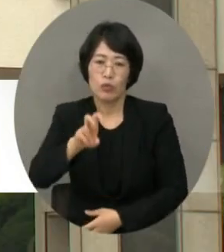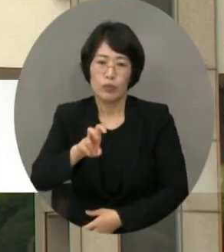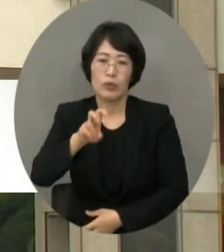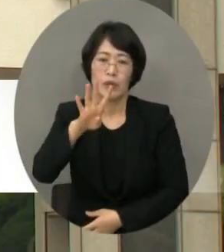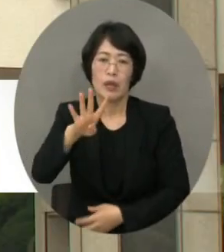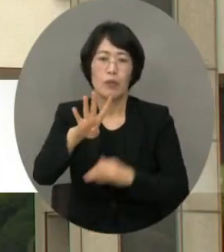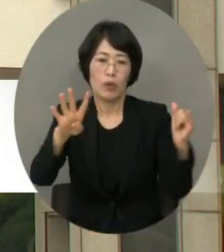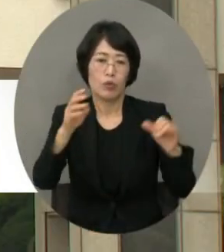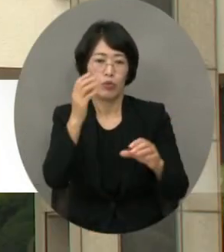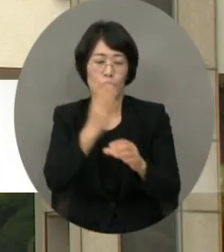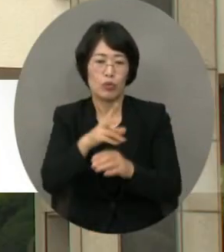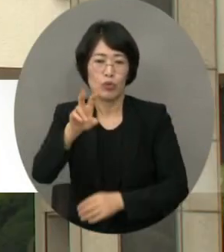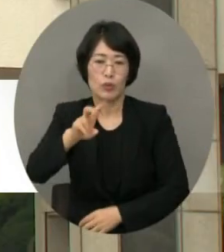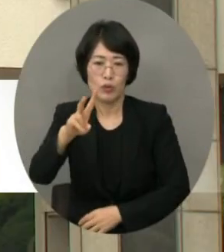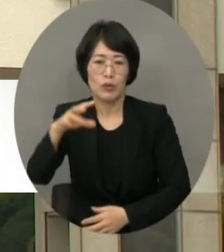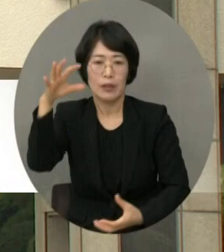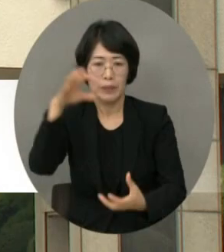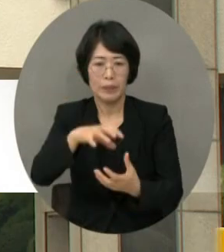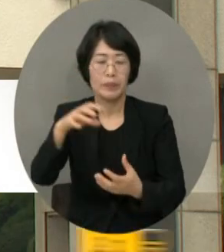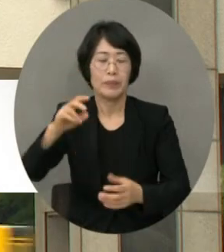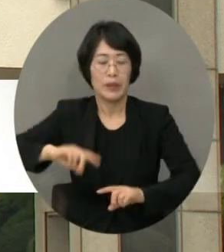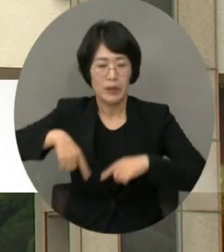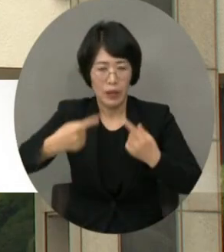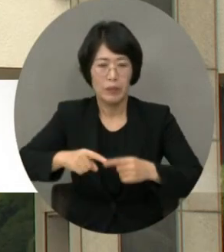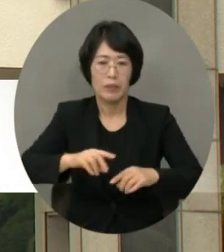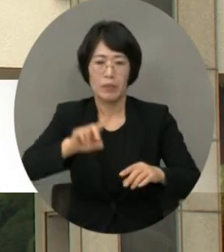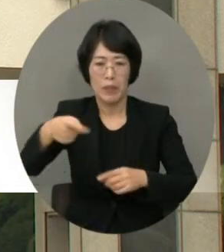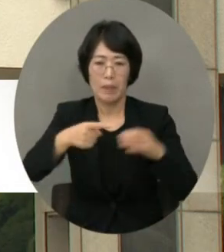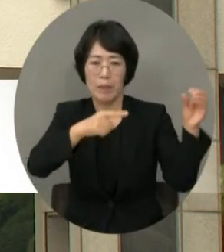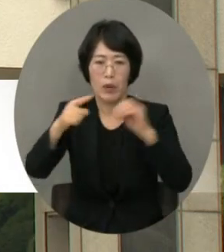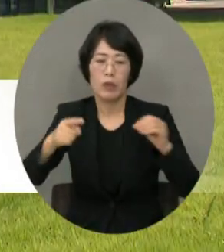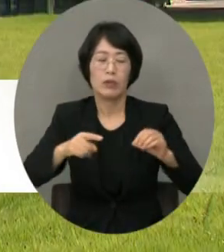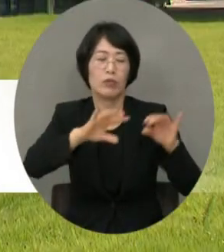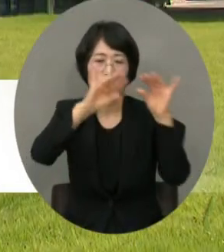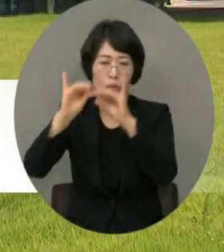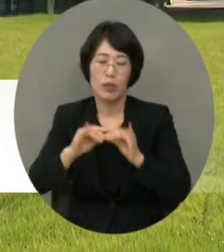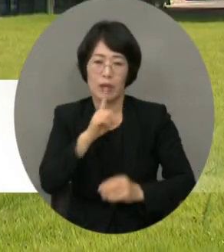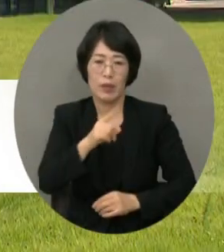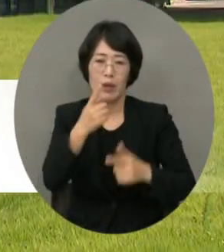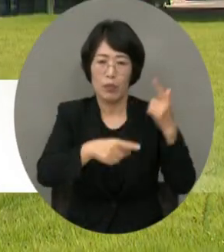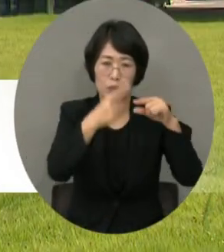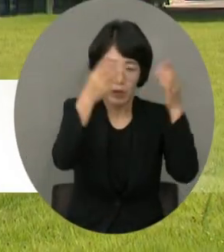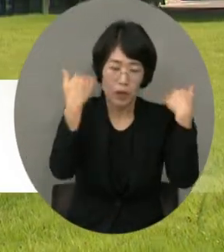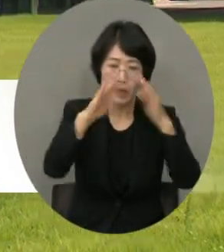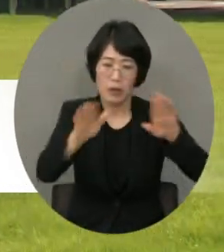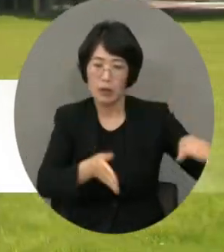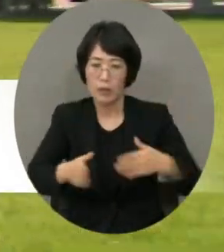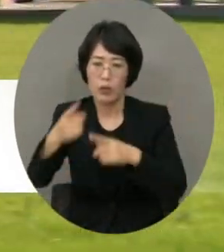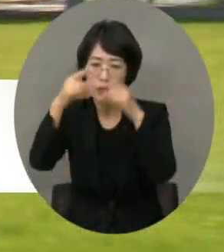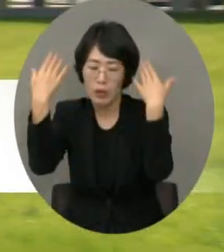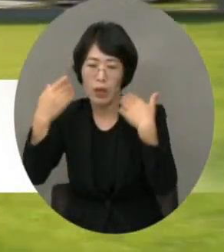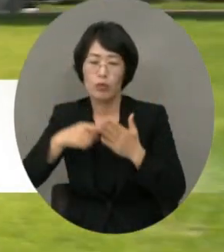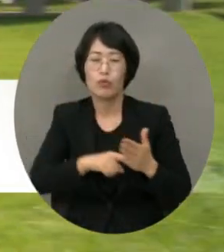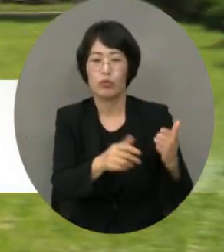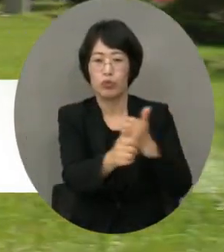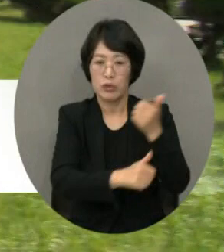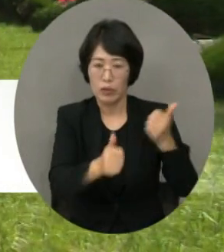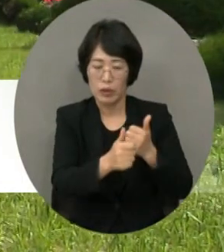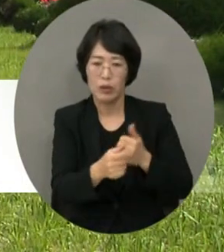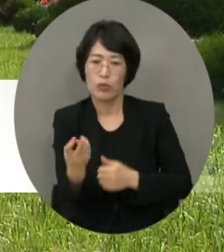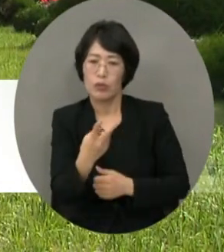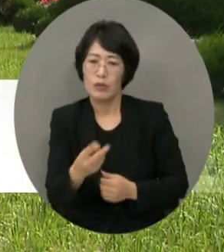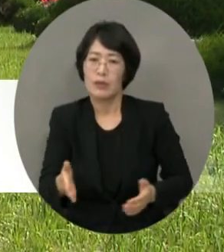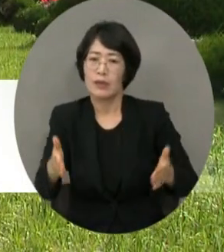23명이 참석해 참석자 전원이 동의했다고 밝혔습니다. 목포대와 도립대 통합추진위원회에는